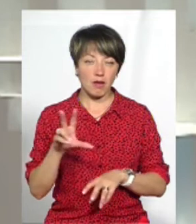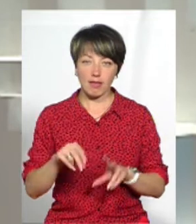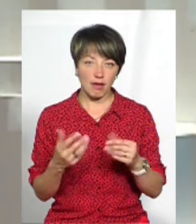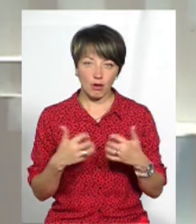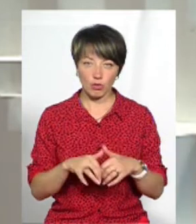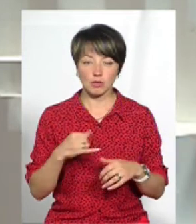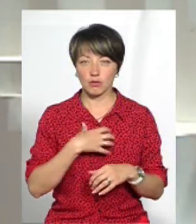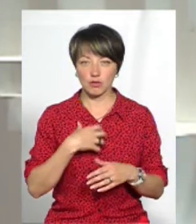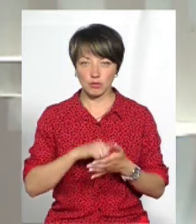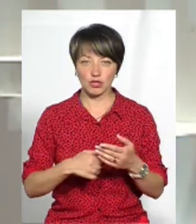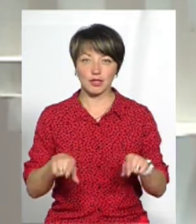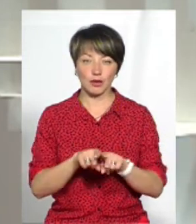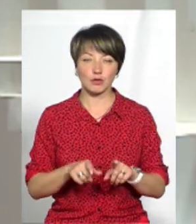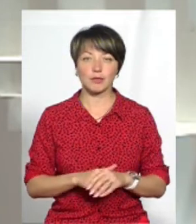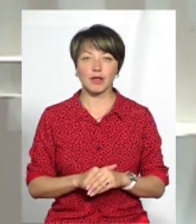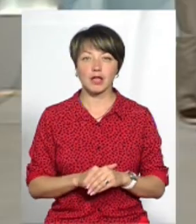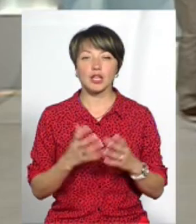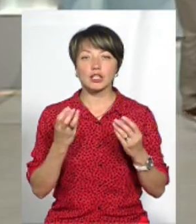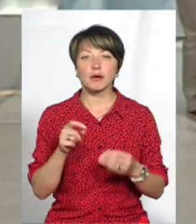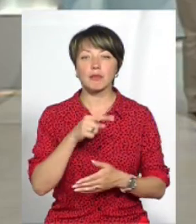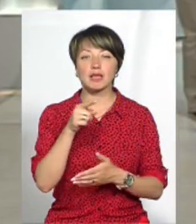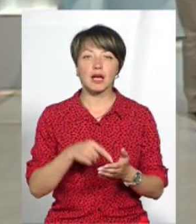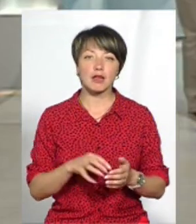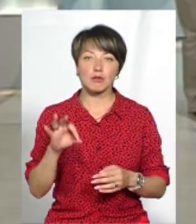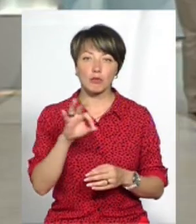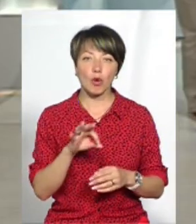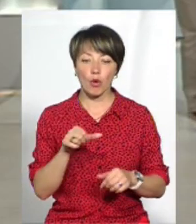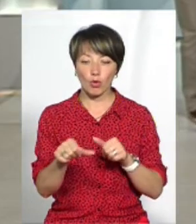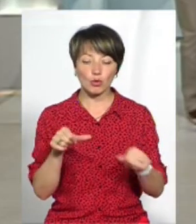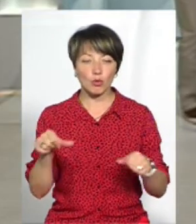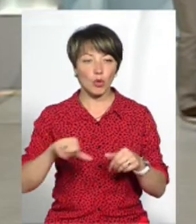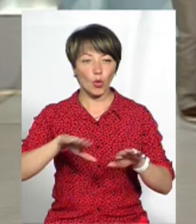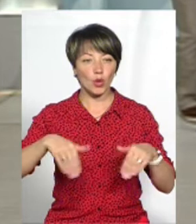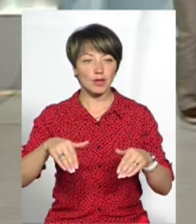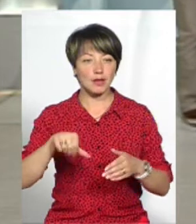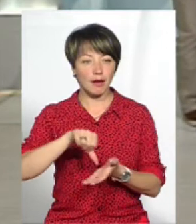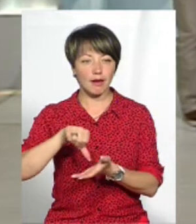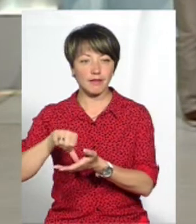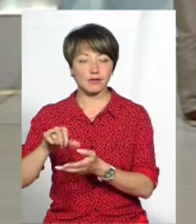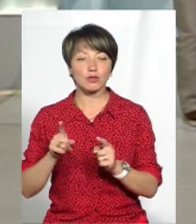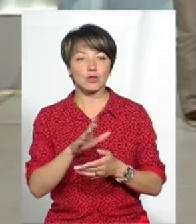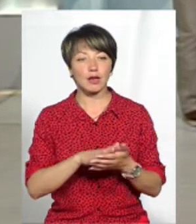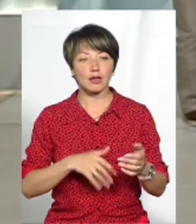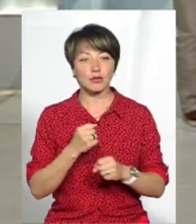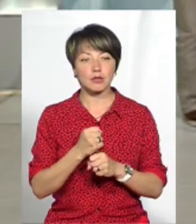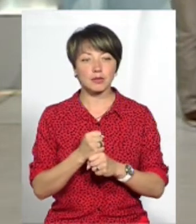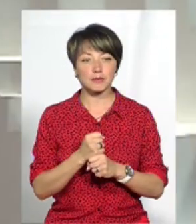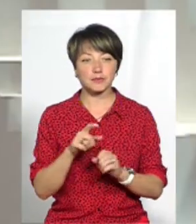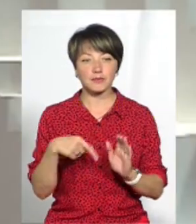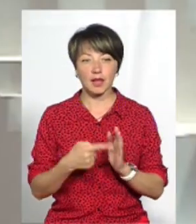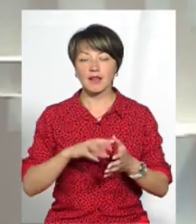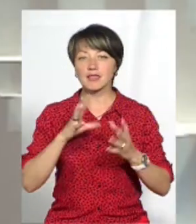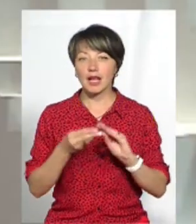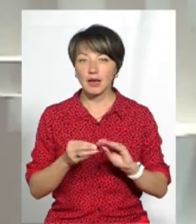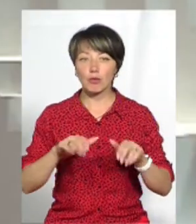і поважні причини також. І ще було питання стосовно кнопкодавів. Що пропонуєте з ними робити? Ну, ми